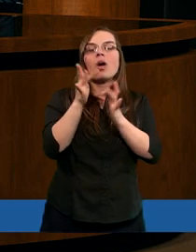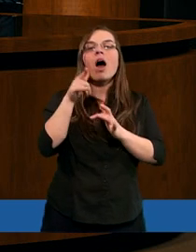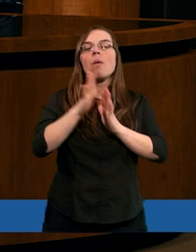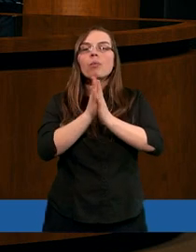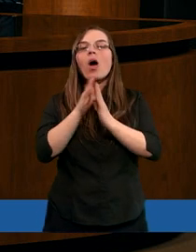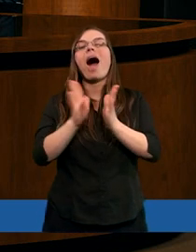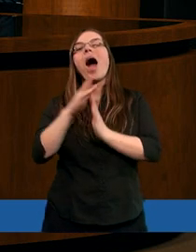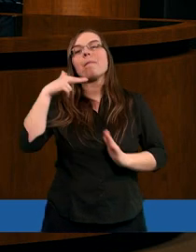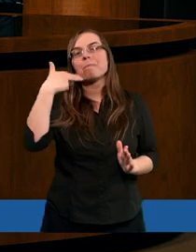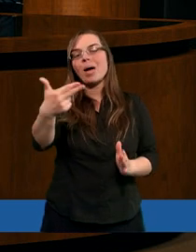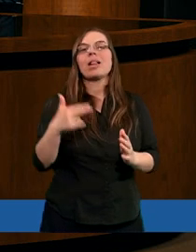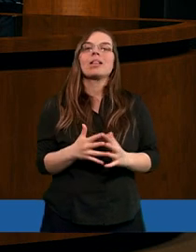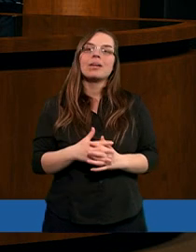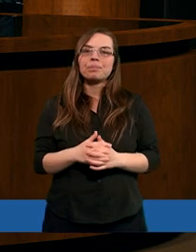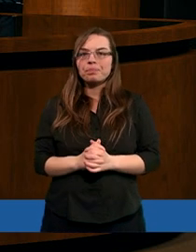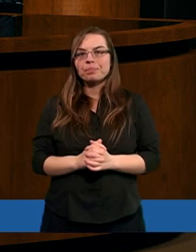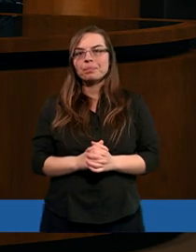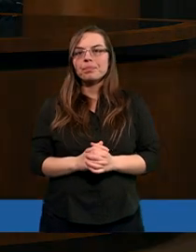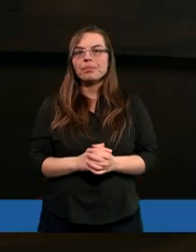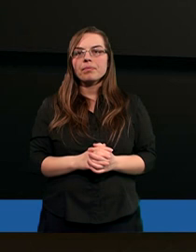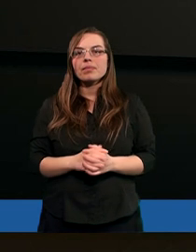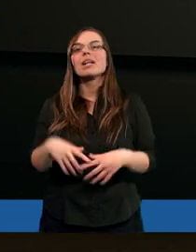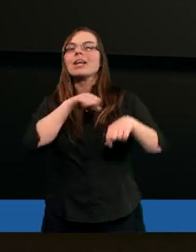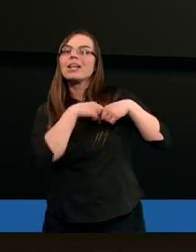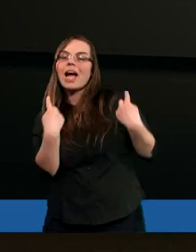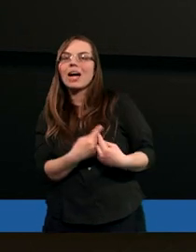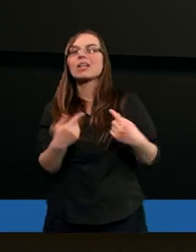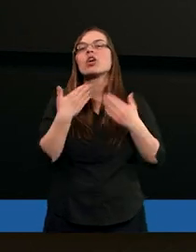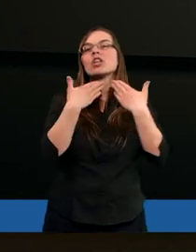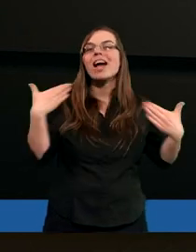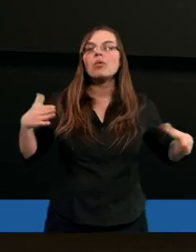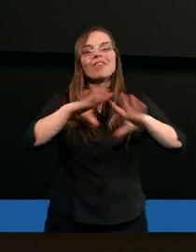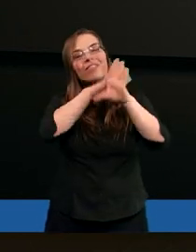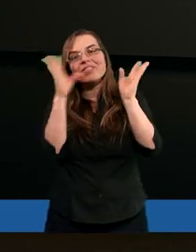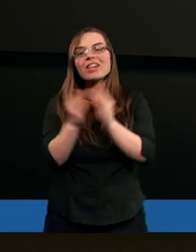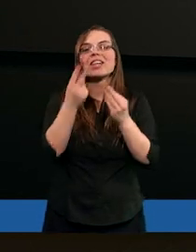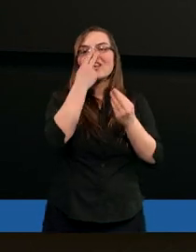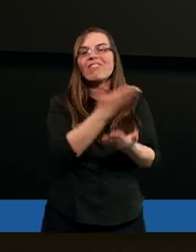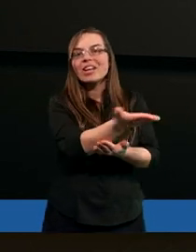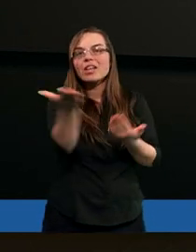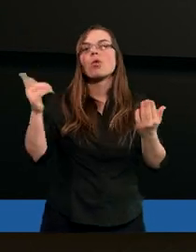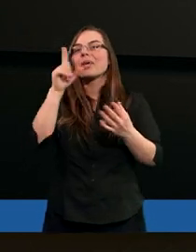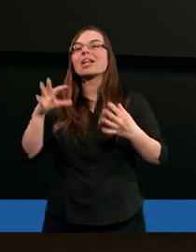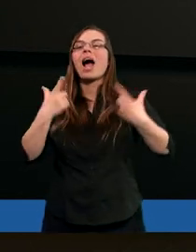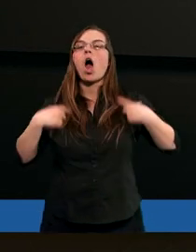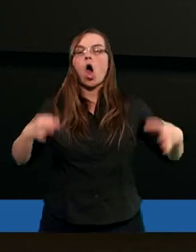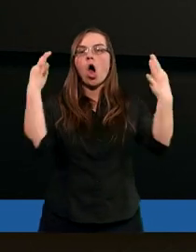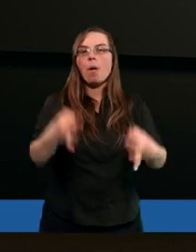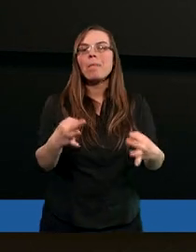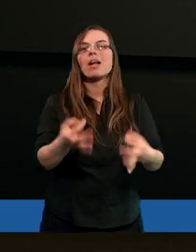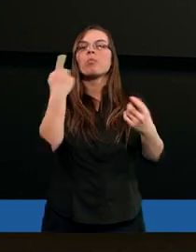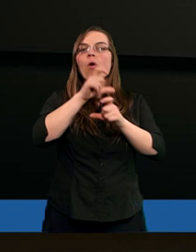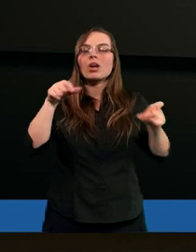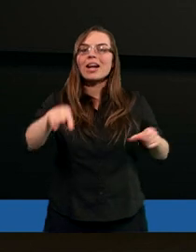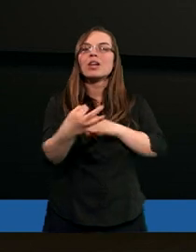proszę. Amen. Amen. Serdecznie dziękuję wszystkim widzom za obecność